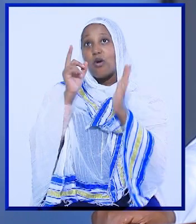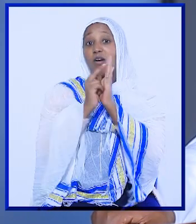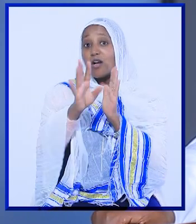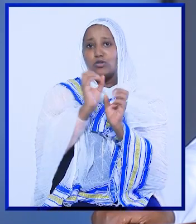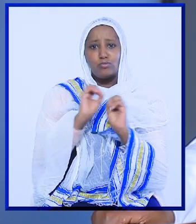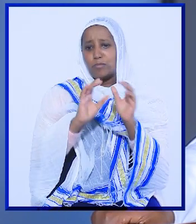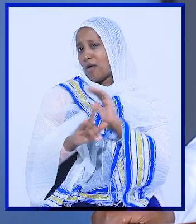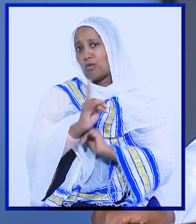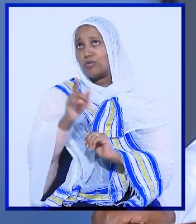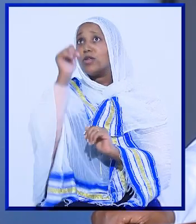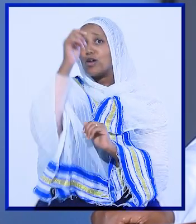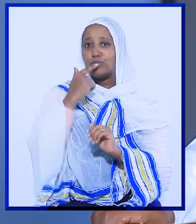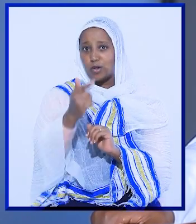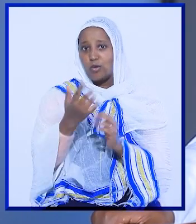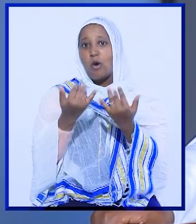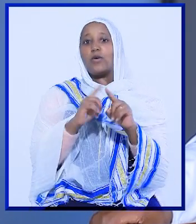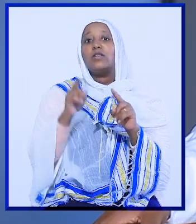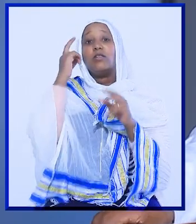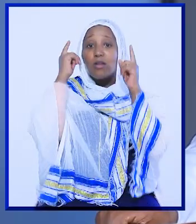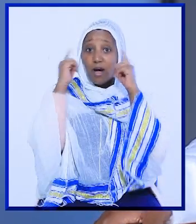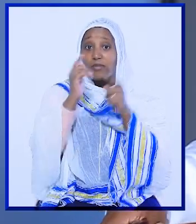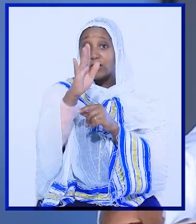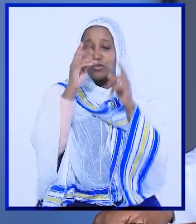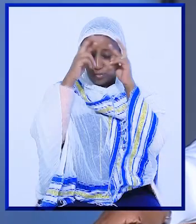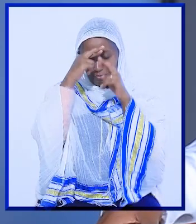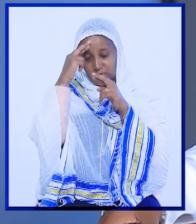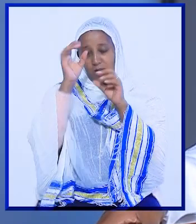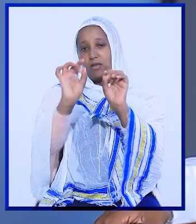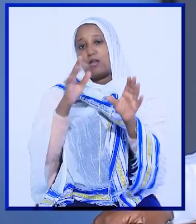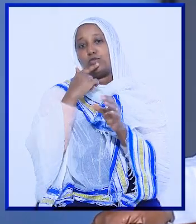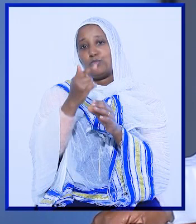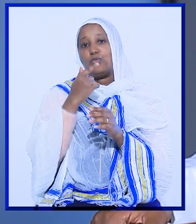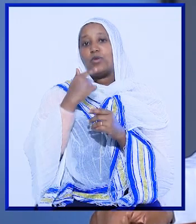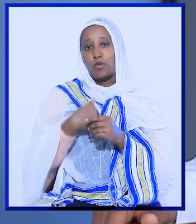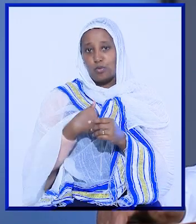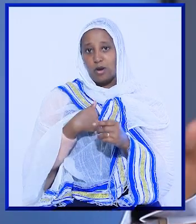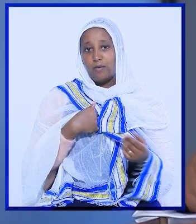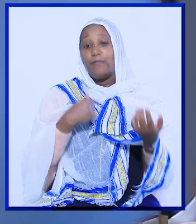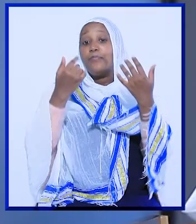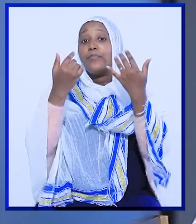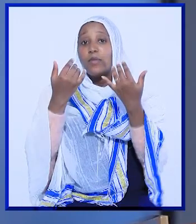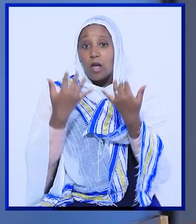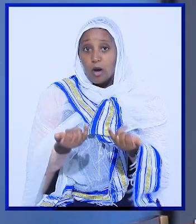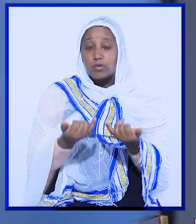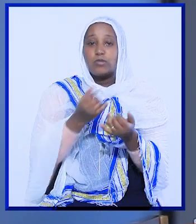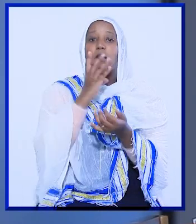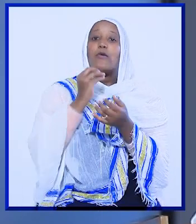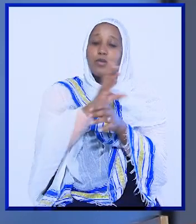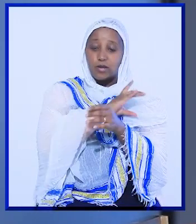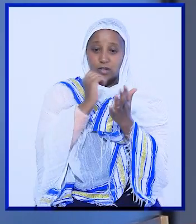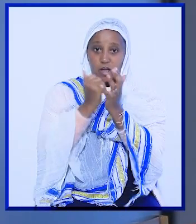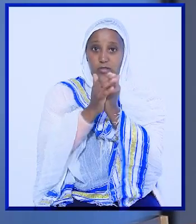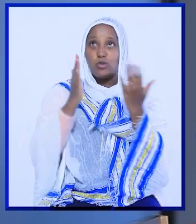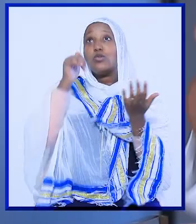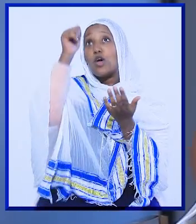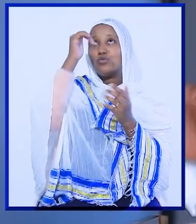ምንም አላጎደለባቸውም፣ ራሱም ነግሮናል። አሁን ግን ለኃጢአታቸው ምክንያት የላቸውም በማለት ነግሮናል። ስለዚህ ክርስቶስ አይሁድ የሰቀሉት